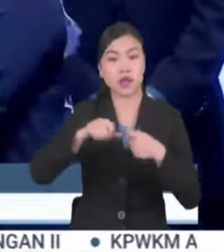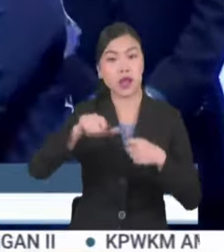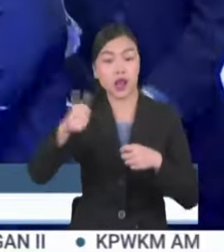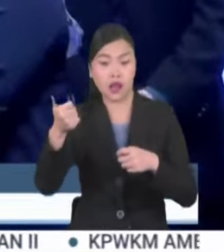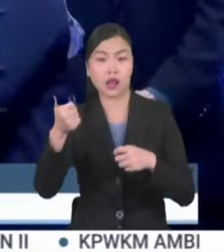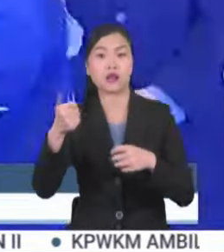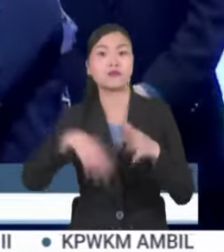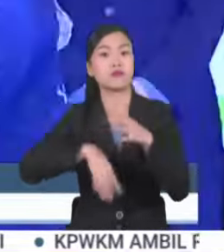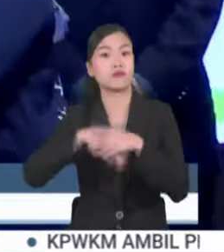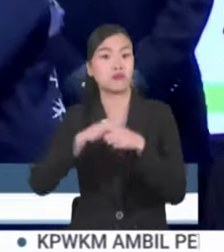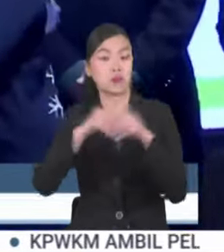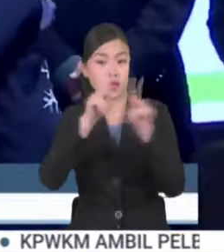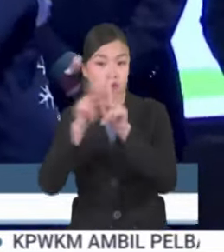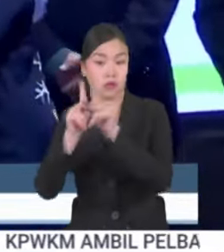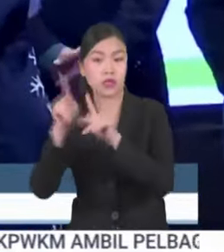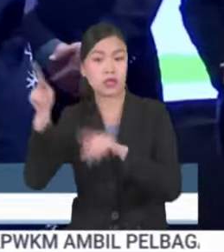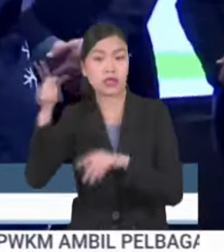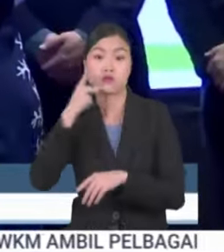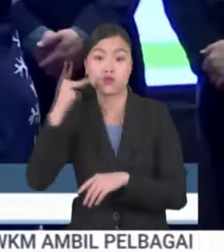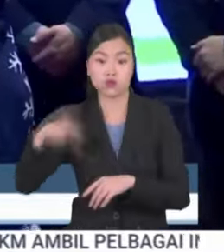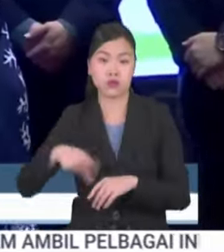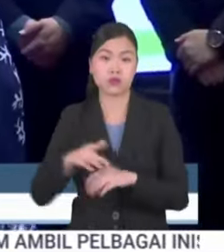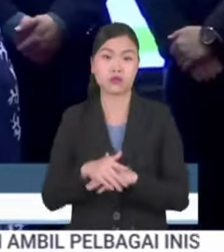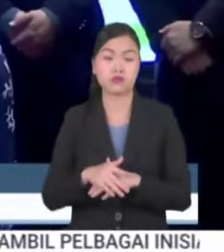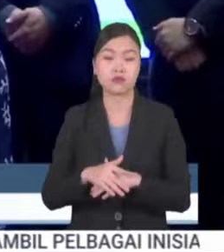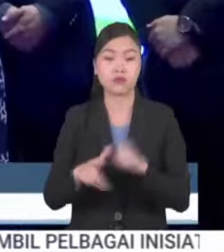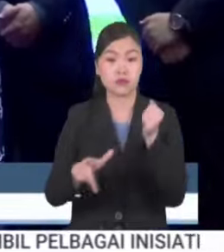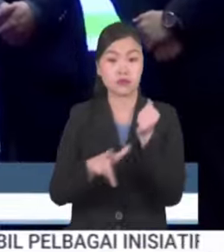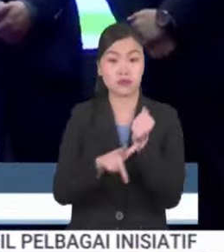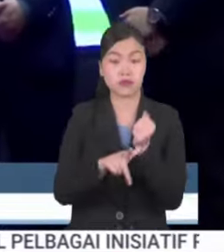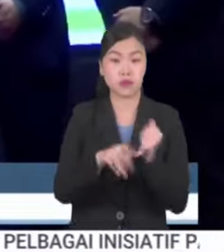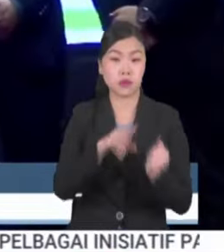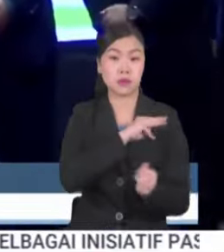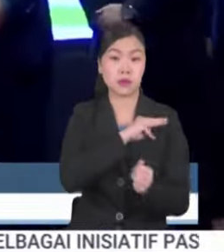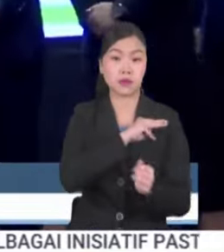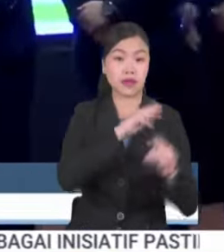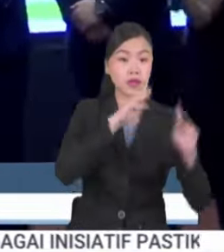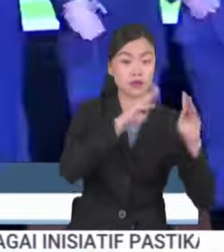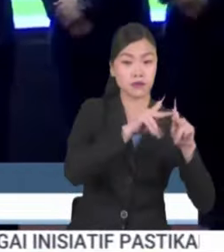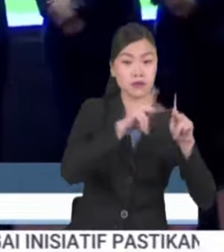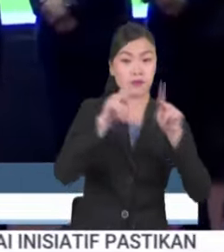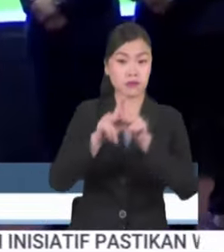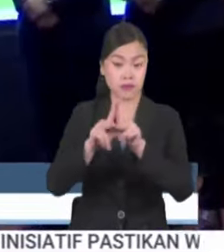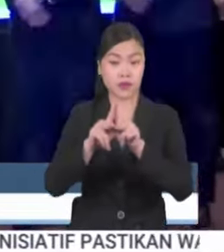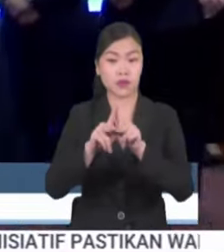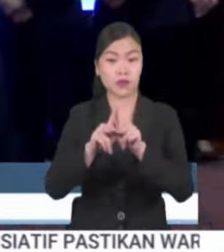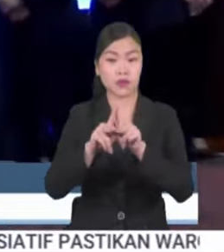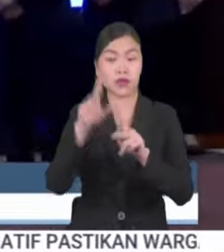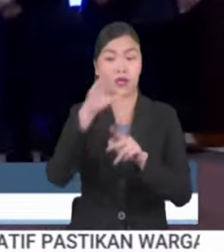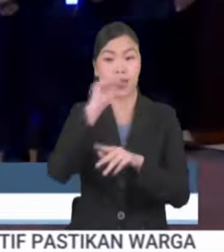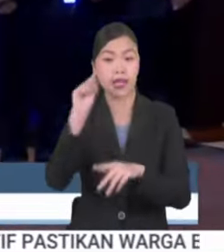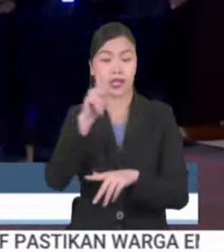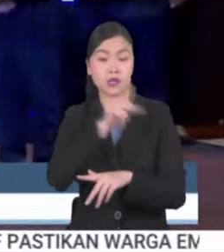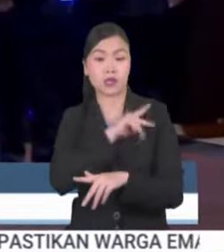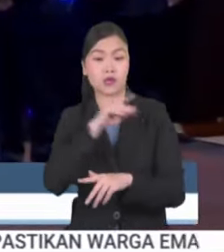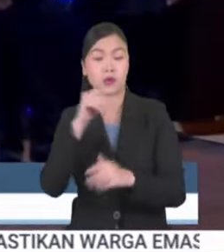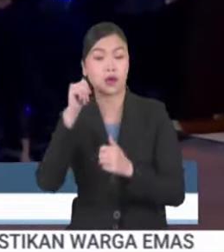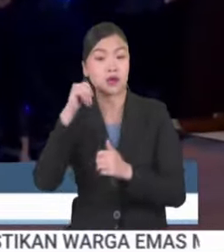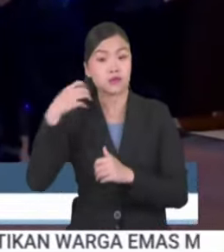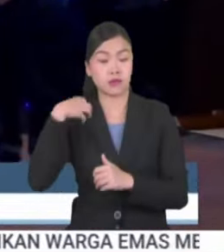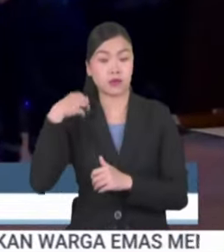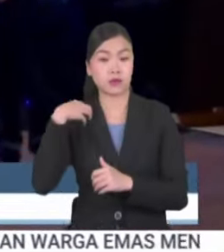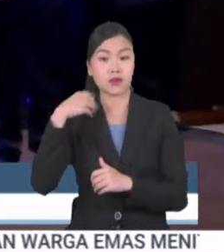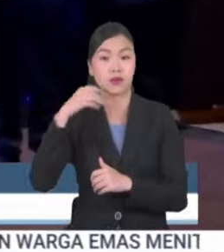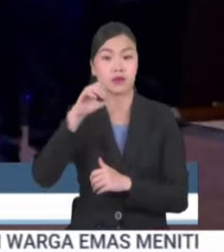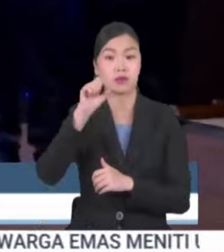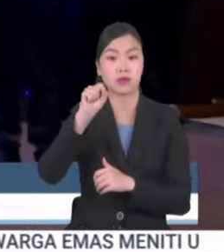Sarawak SARES Fasa 2 di Kuching antara Timbalan Menteri Desa dan Wilayah Datuk Rubiah Wang dan Ketua Pegawai Eksekutif Syarikat